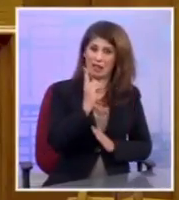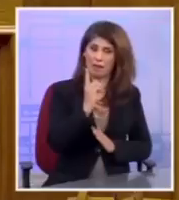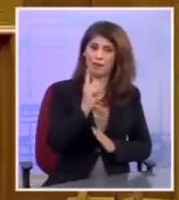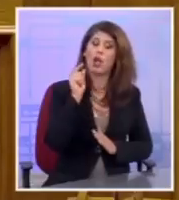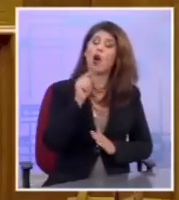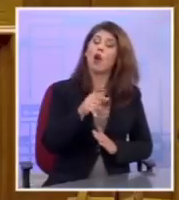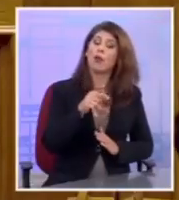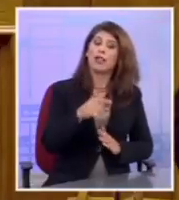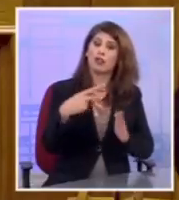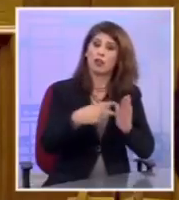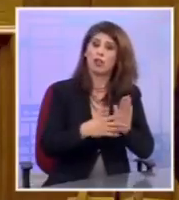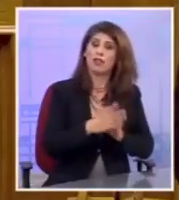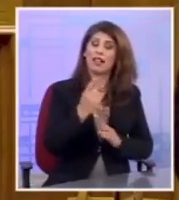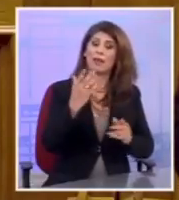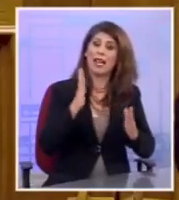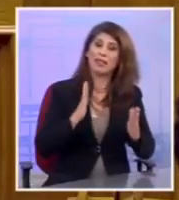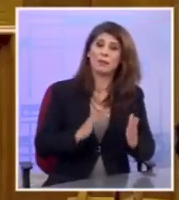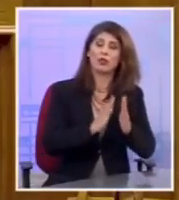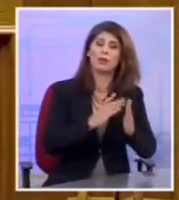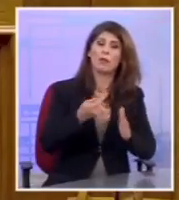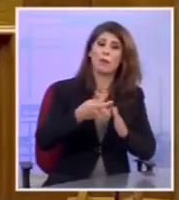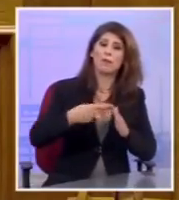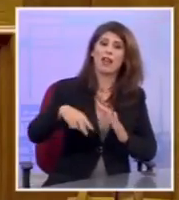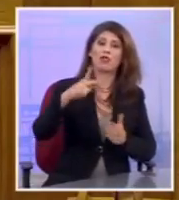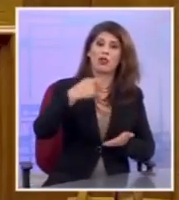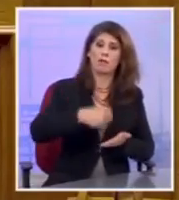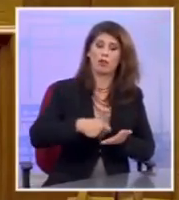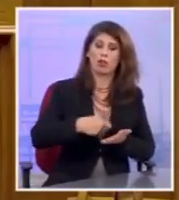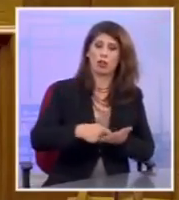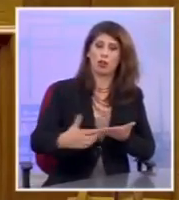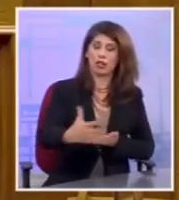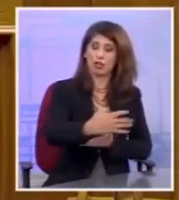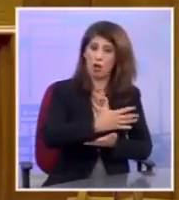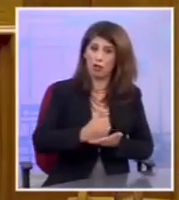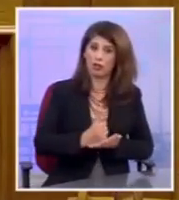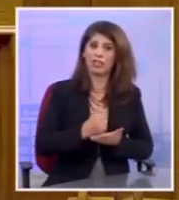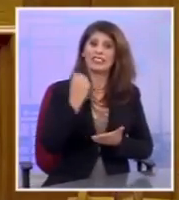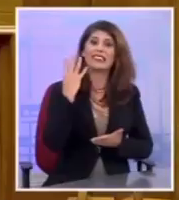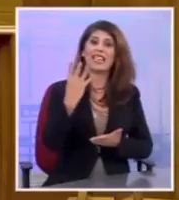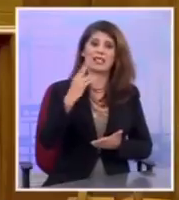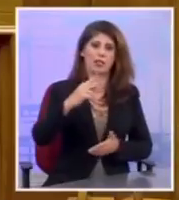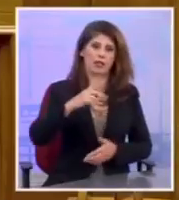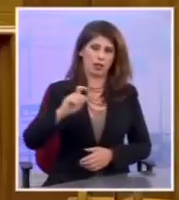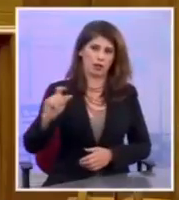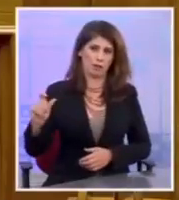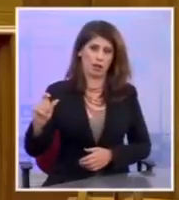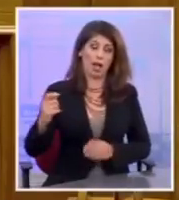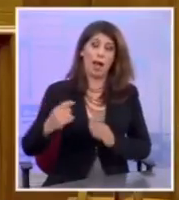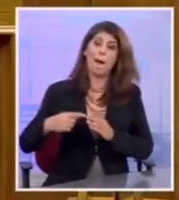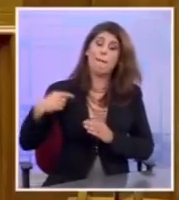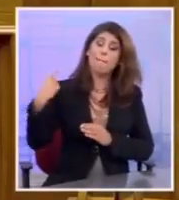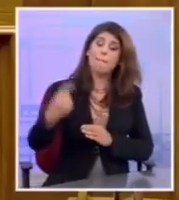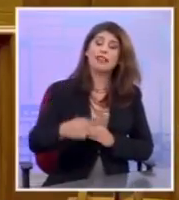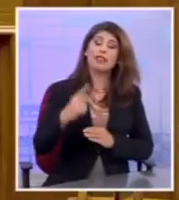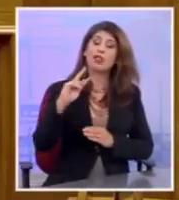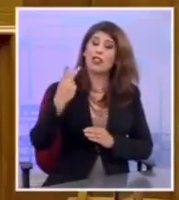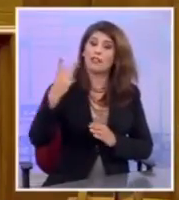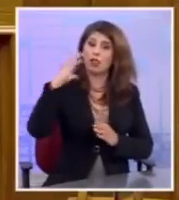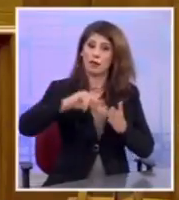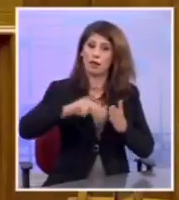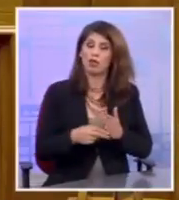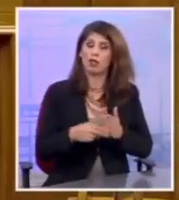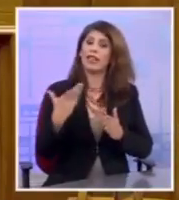όπου είχαμε να αντιμετωπίσουμε μια αύξηση των φορολογικών εσόδων 4 δις. Μετά στο δεύτερο μνημόνιο,